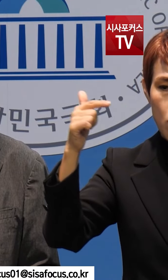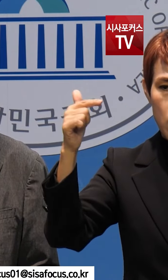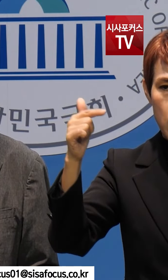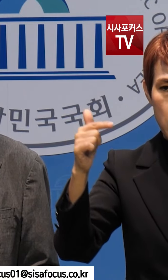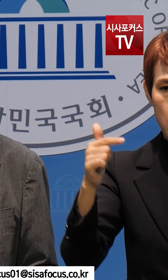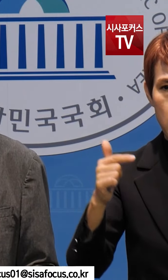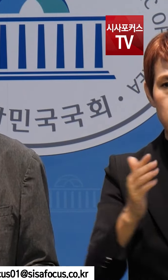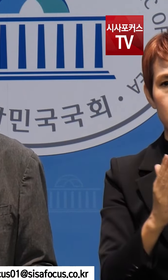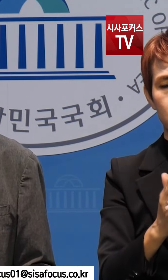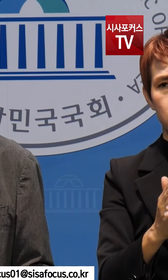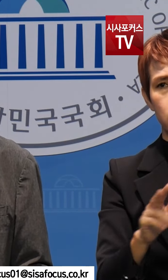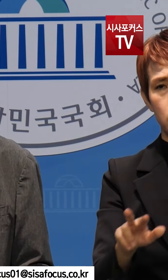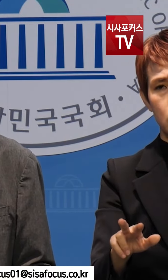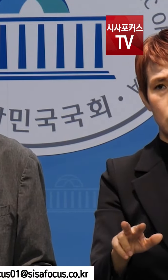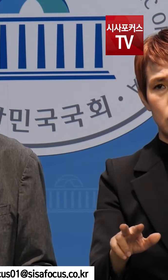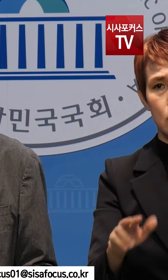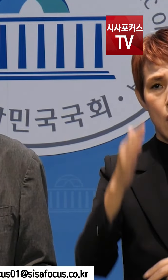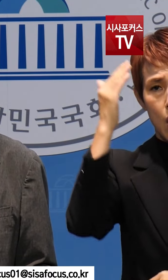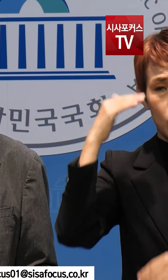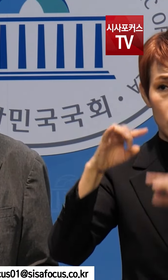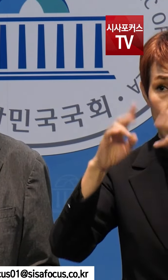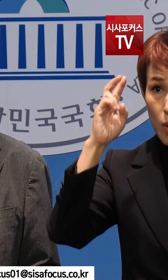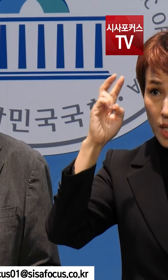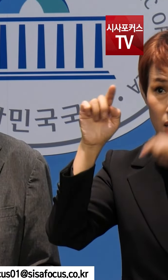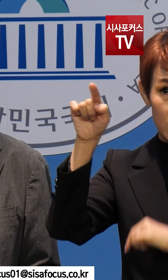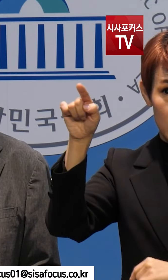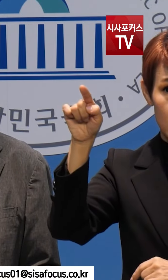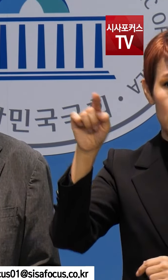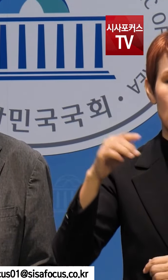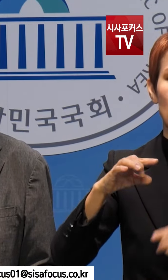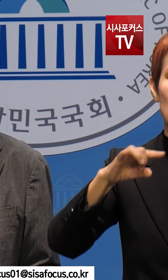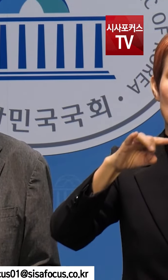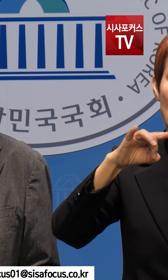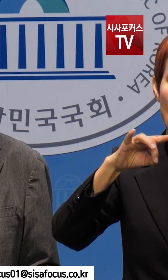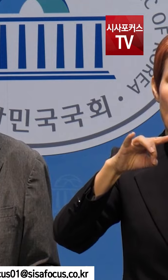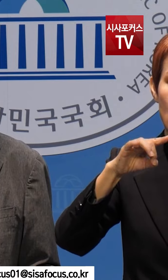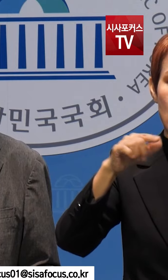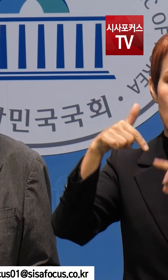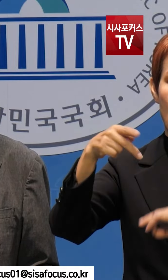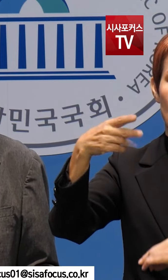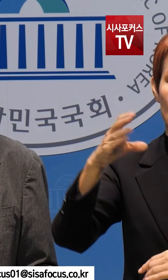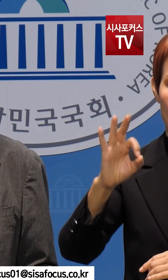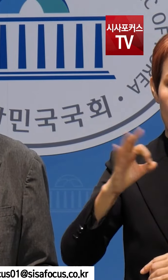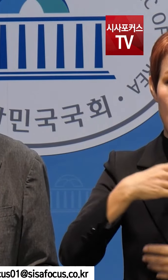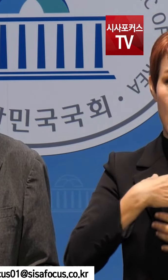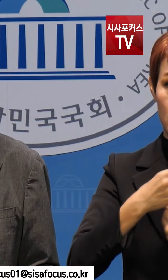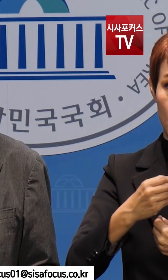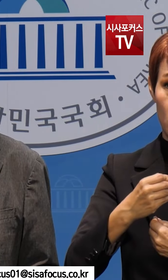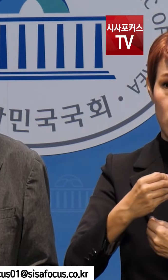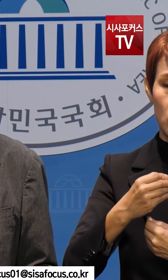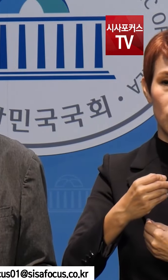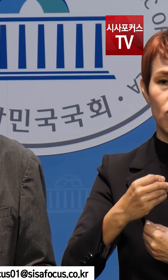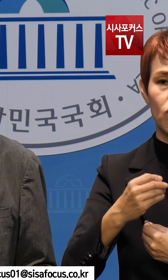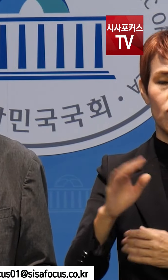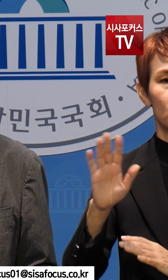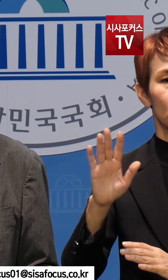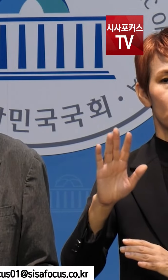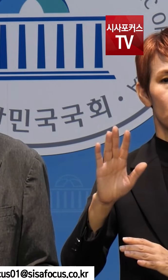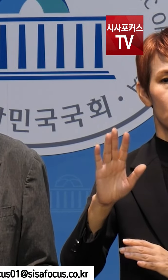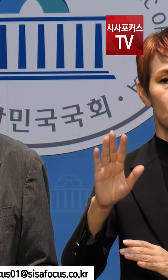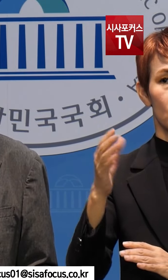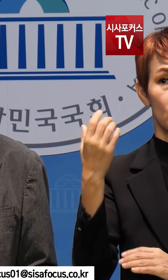것이 현실입니다 한전은 자신의 의무인 전력계통 안정성 확보를 방기하고 그